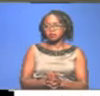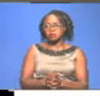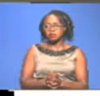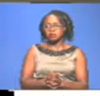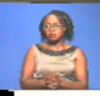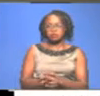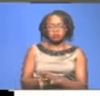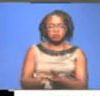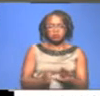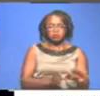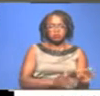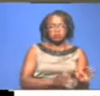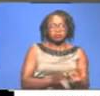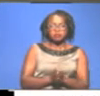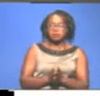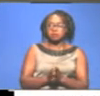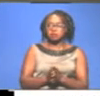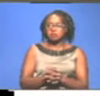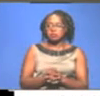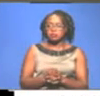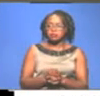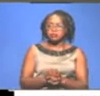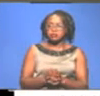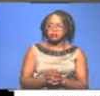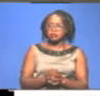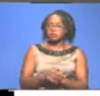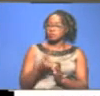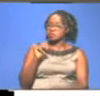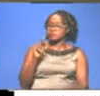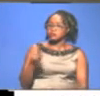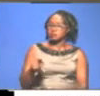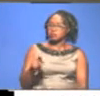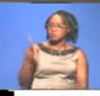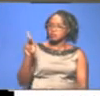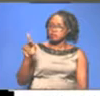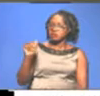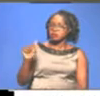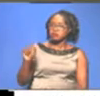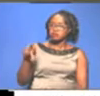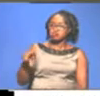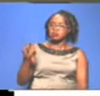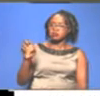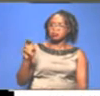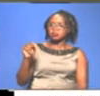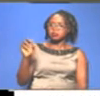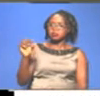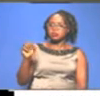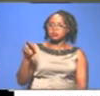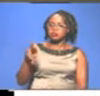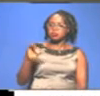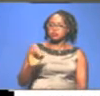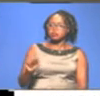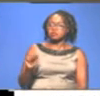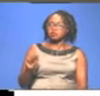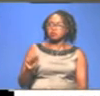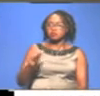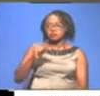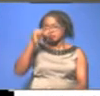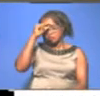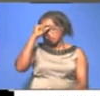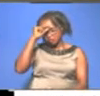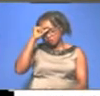Na kwenye masuala ya kufungamana na elimu ni kwamba mbunge wa Kapenguria Samuel Moroto ameitaka serikali kujenga shule za mabweni za gharama